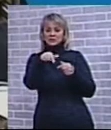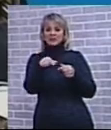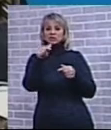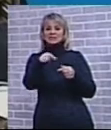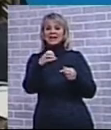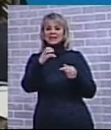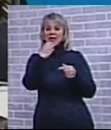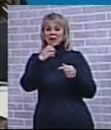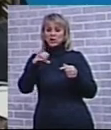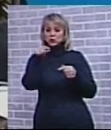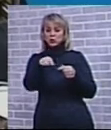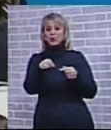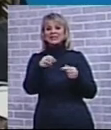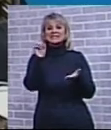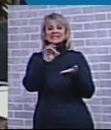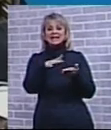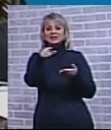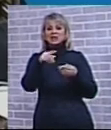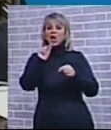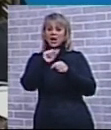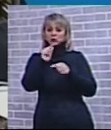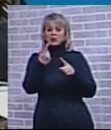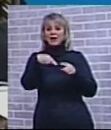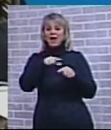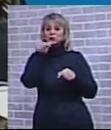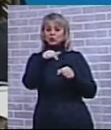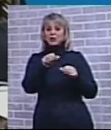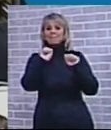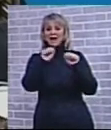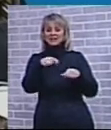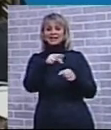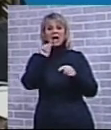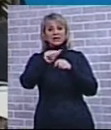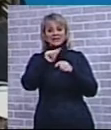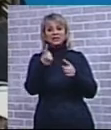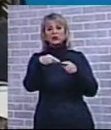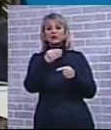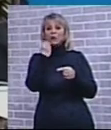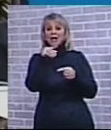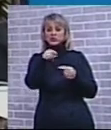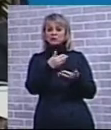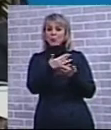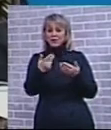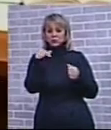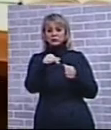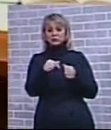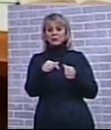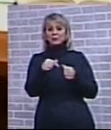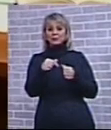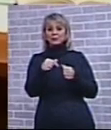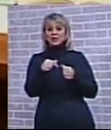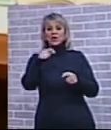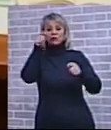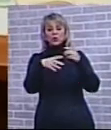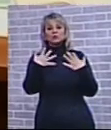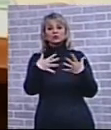же лаборатории, центры и центры контроля, которые могли бы контролировать эту качественную продукцию.